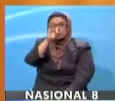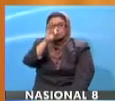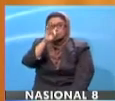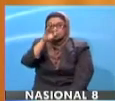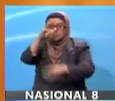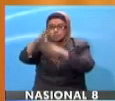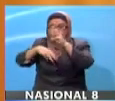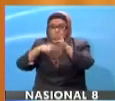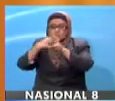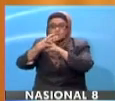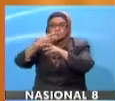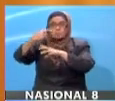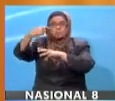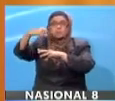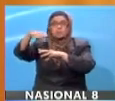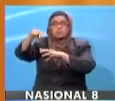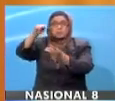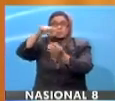Universiti Putra Malaysia